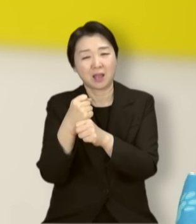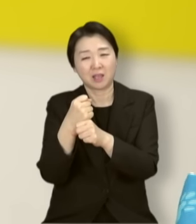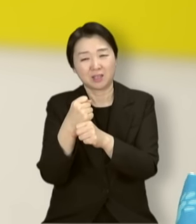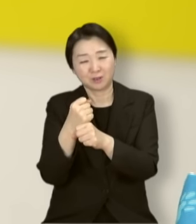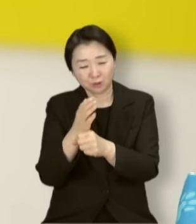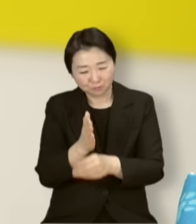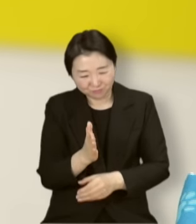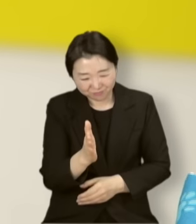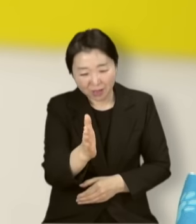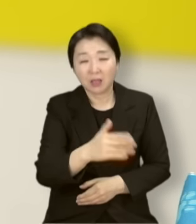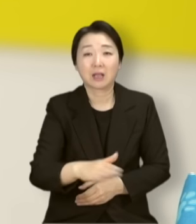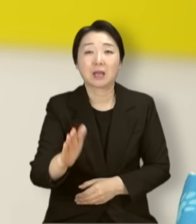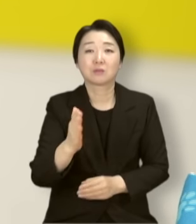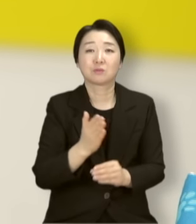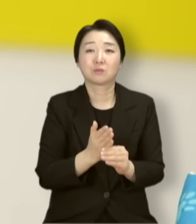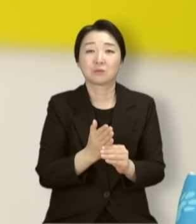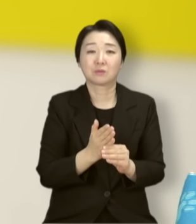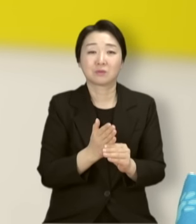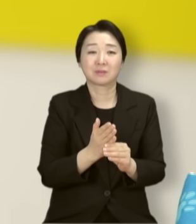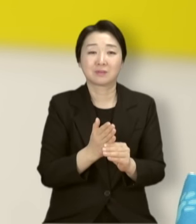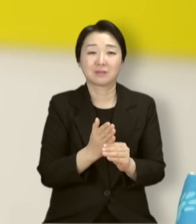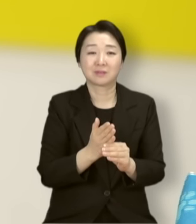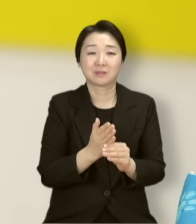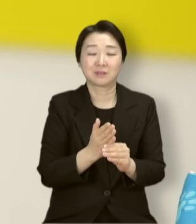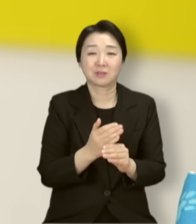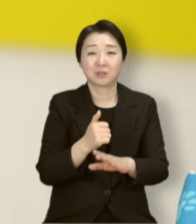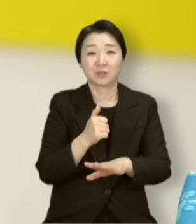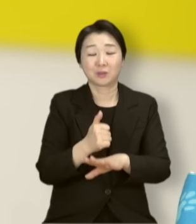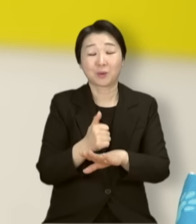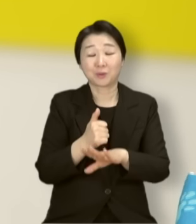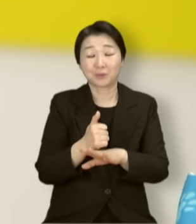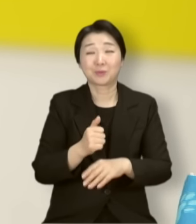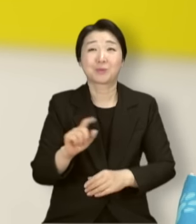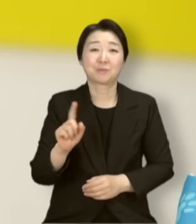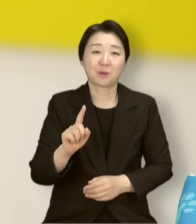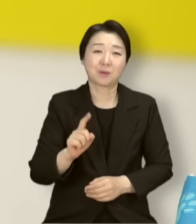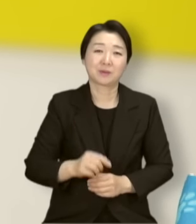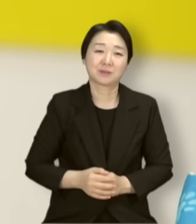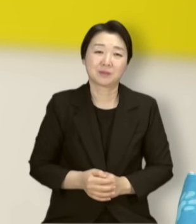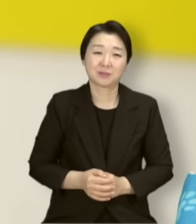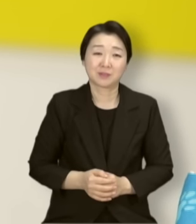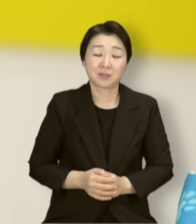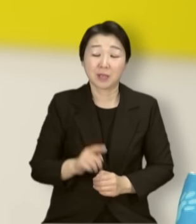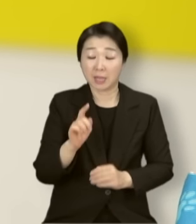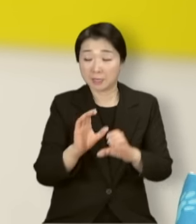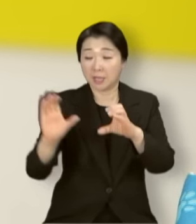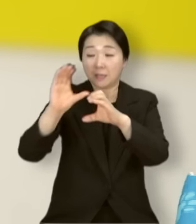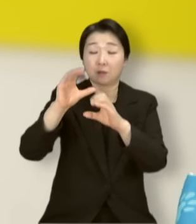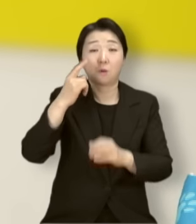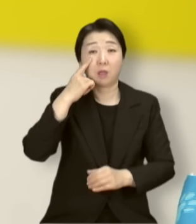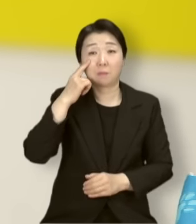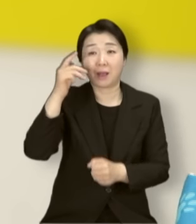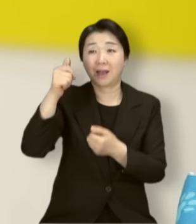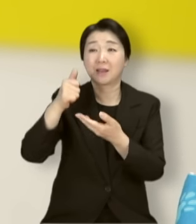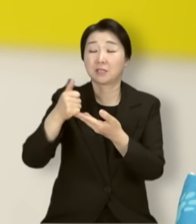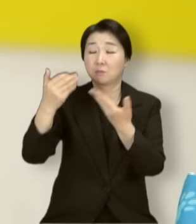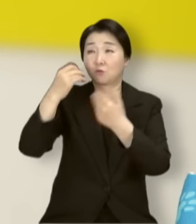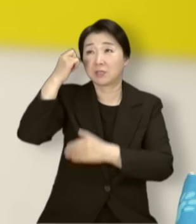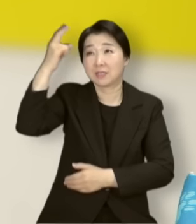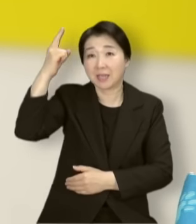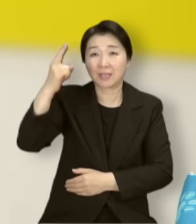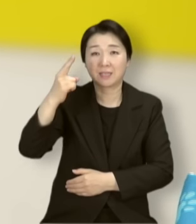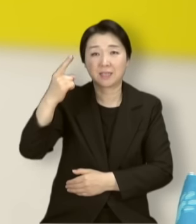가는데 하나 위에 올라가면 네. 하나님이 주신 창의력, 아, 인성 네.